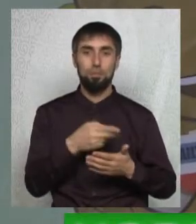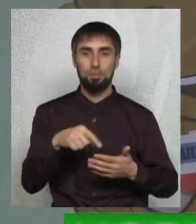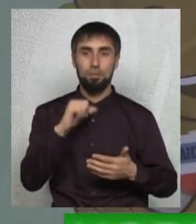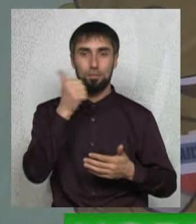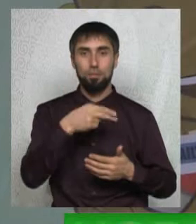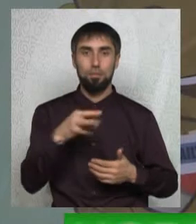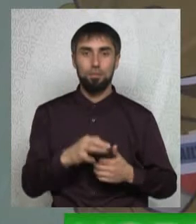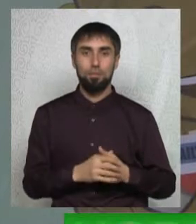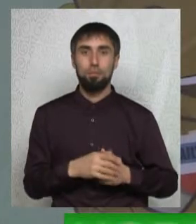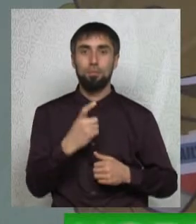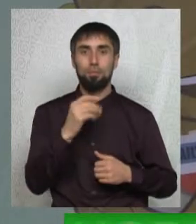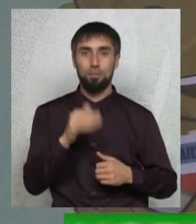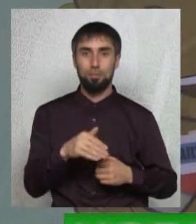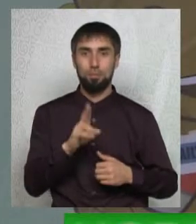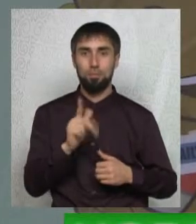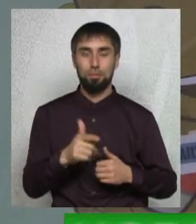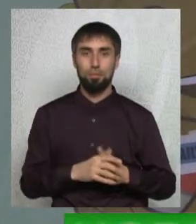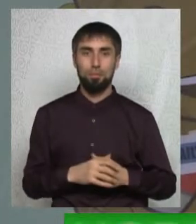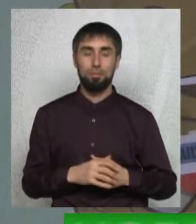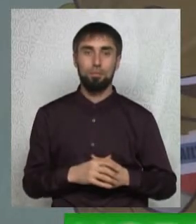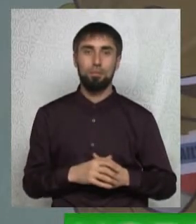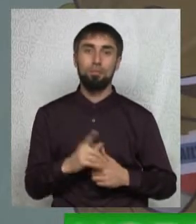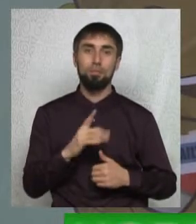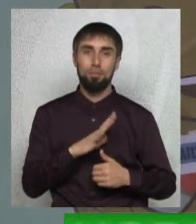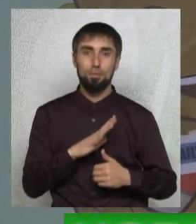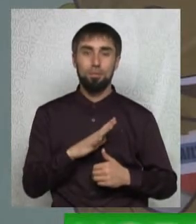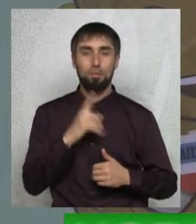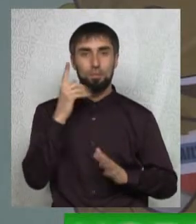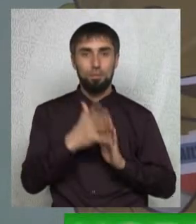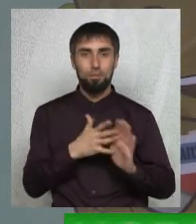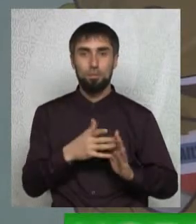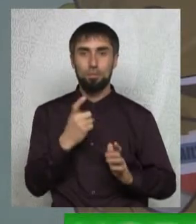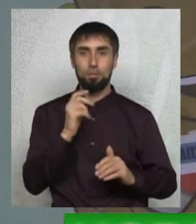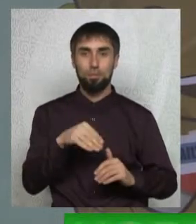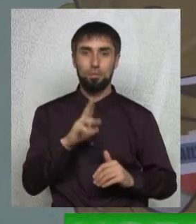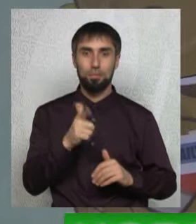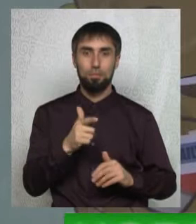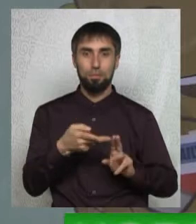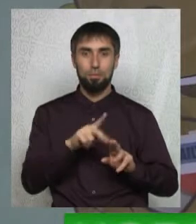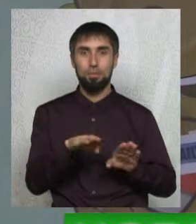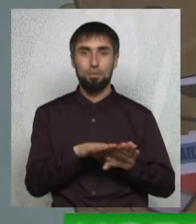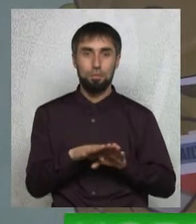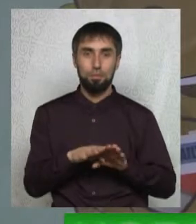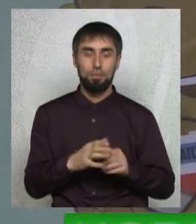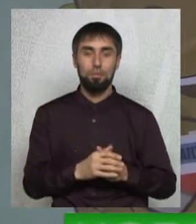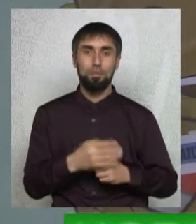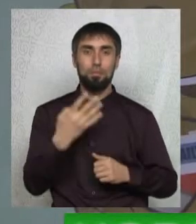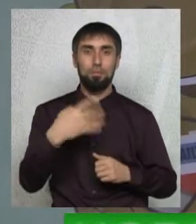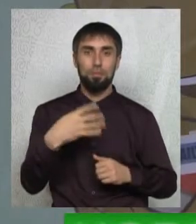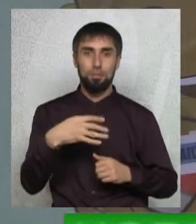году до 100 тысяч килограмм. Чтобы было понятнее, 100 тысяч килограмм – это равноценно